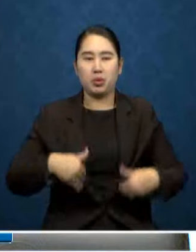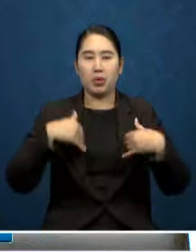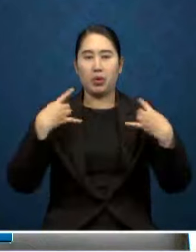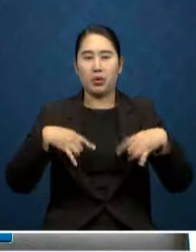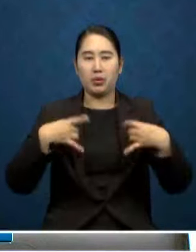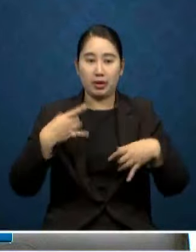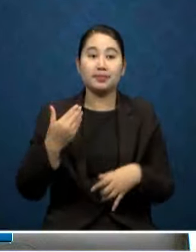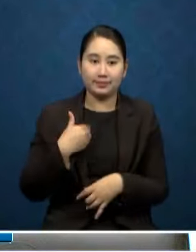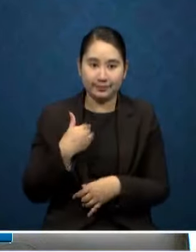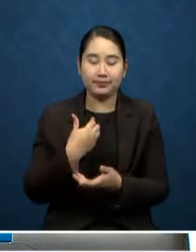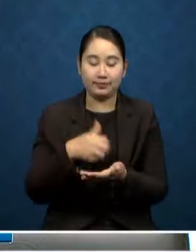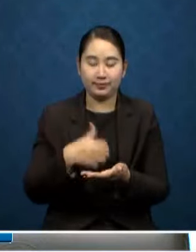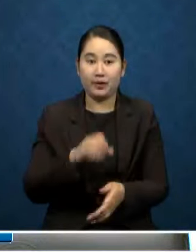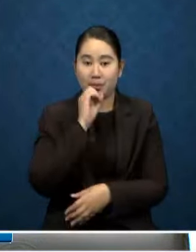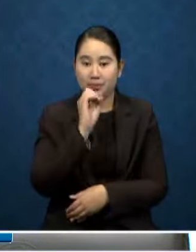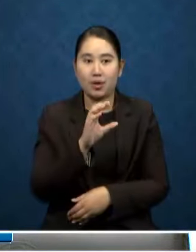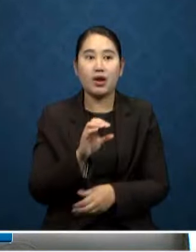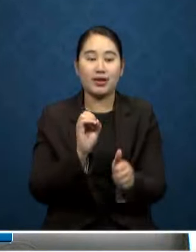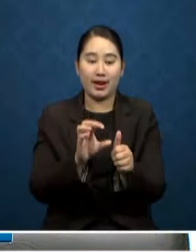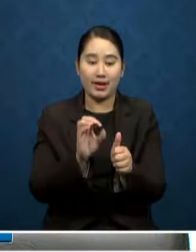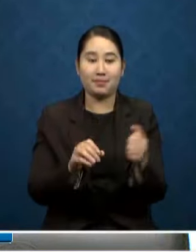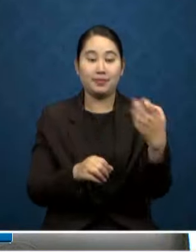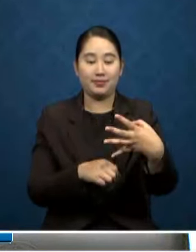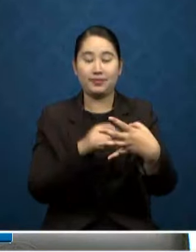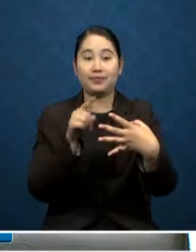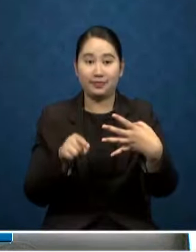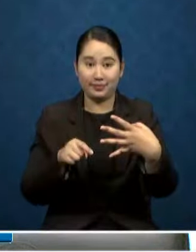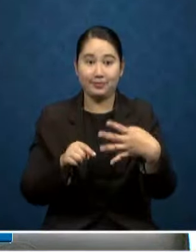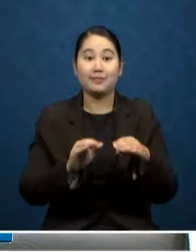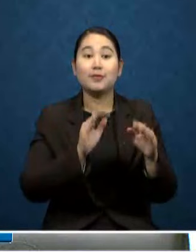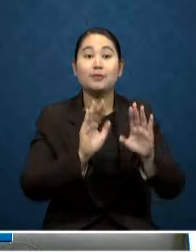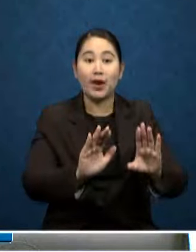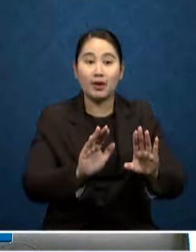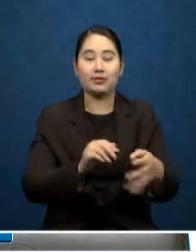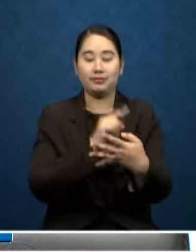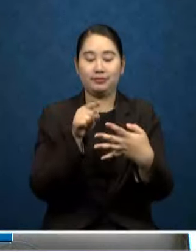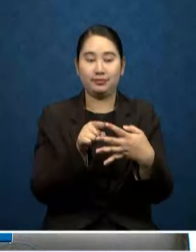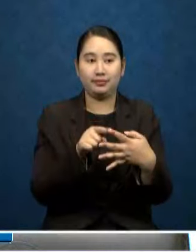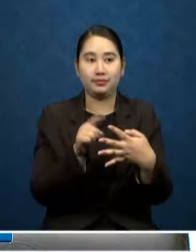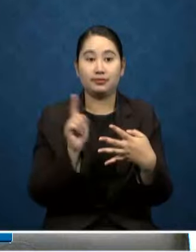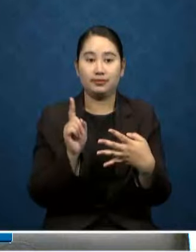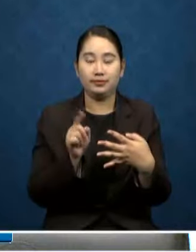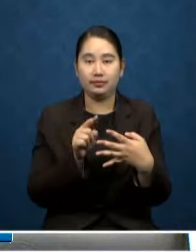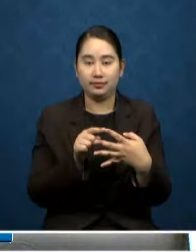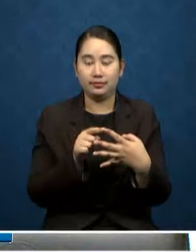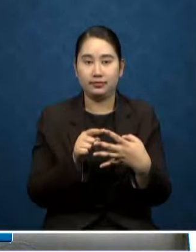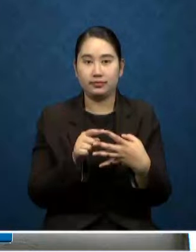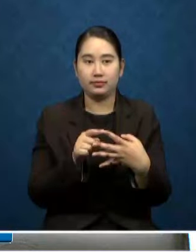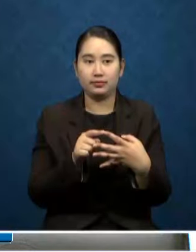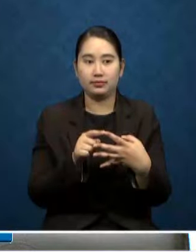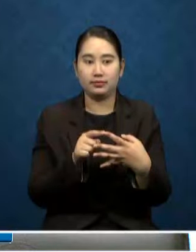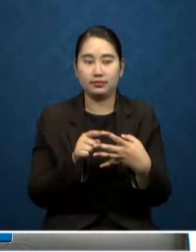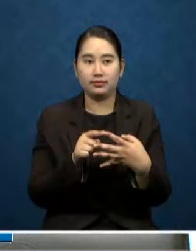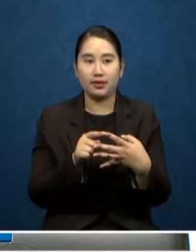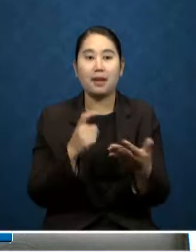จึงขอนำเสนอทั้งหมด4ประเด็นนะครับผ่านท่านประธานดังนี้ครับท่านประธานครับประเด็นแรกอยากให้มี